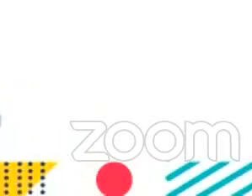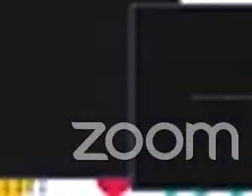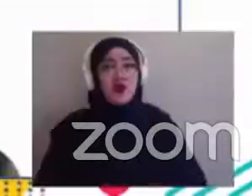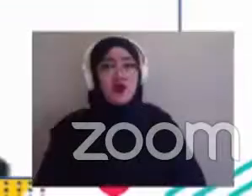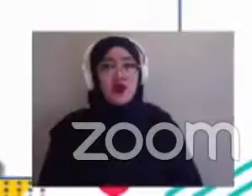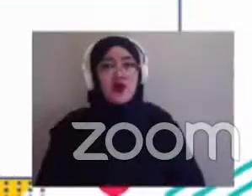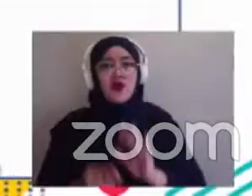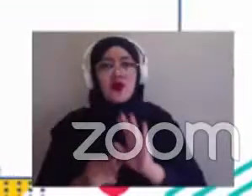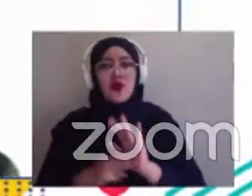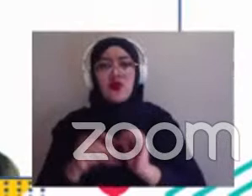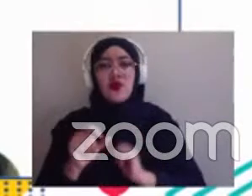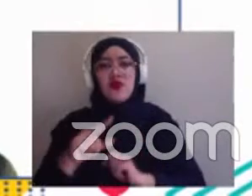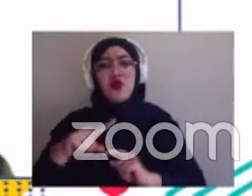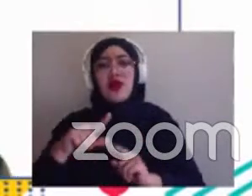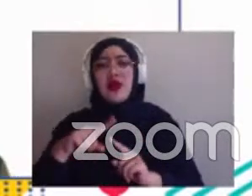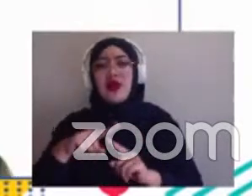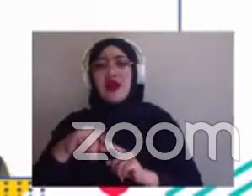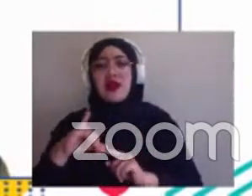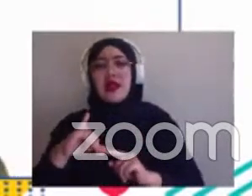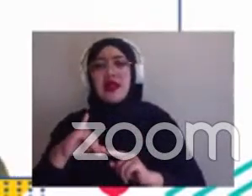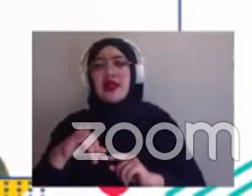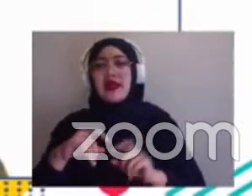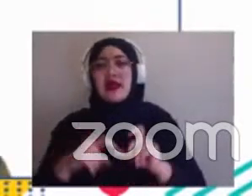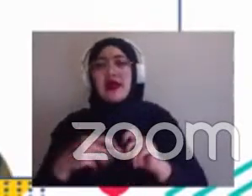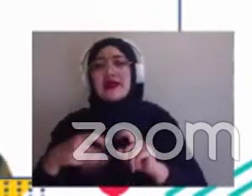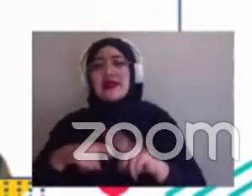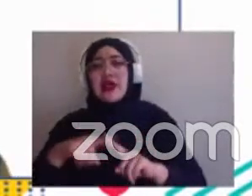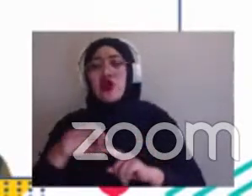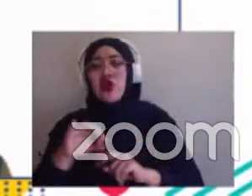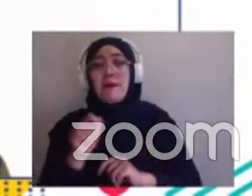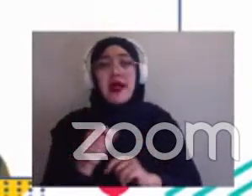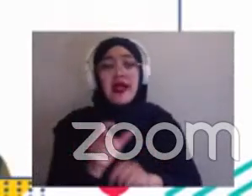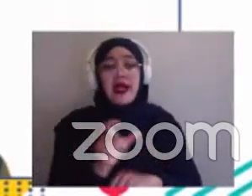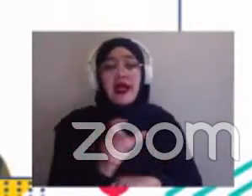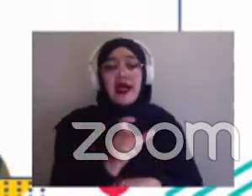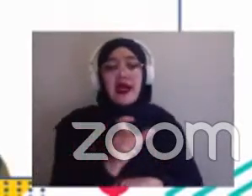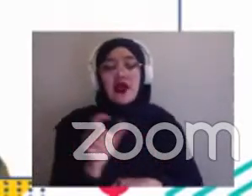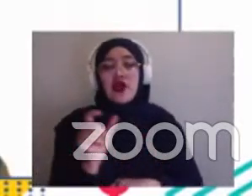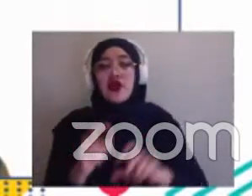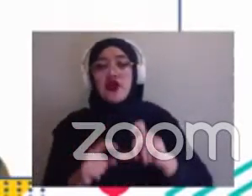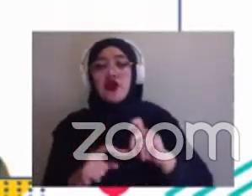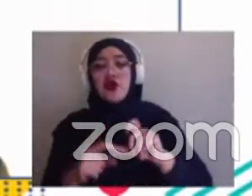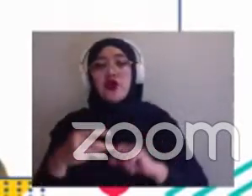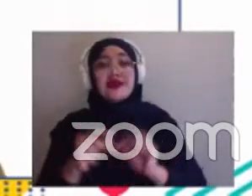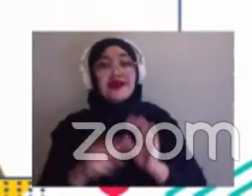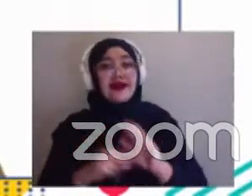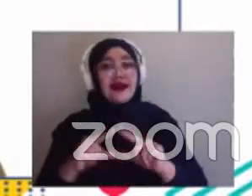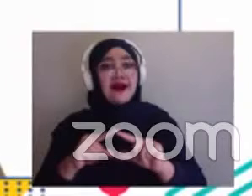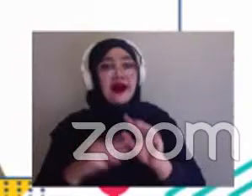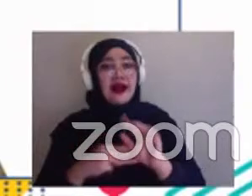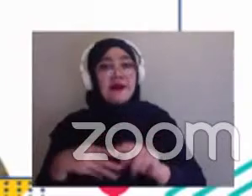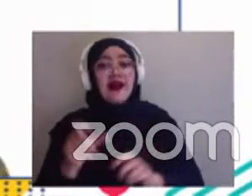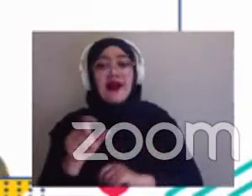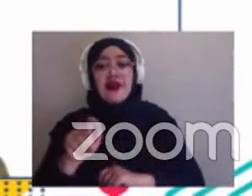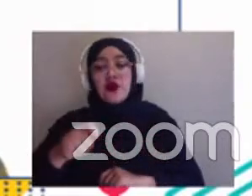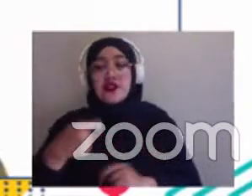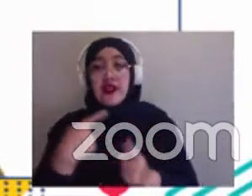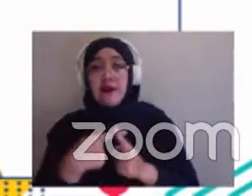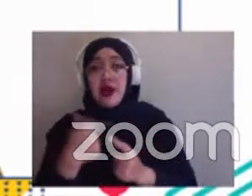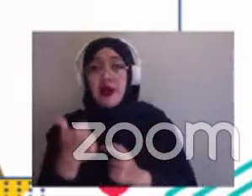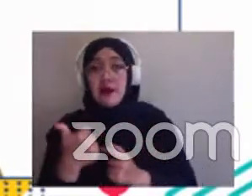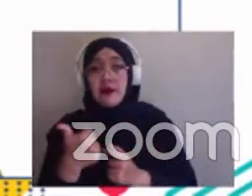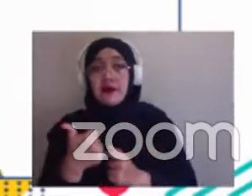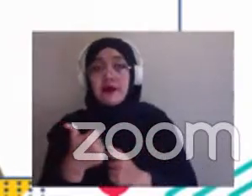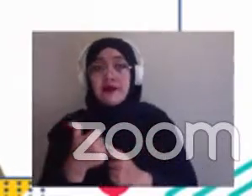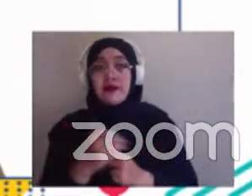Jadi, selain menggunakan username dan password, di situ juga bisa menambahkan additional